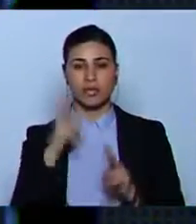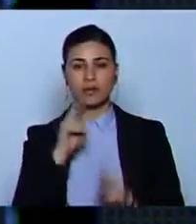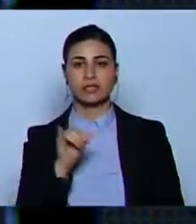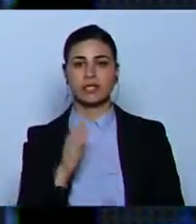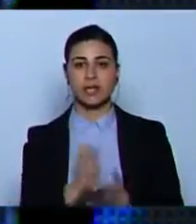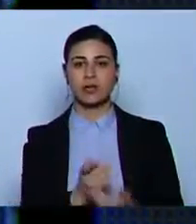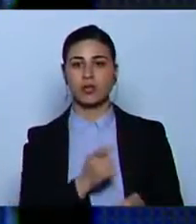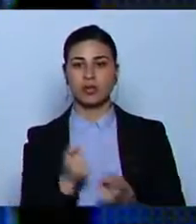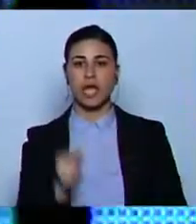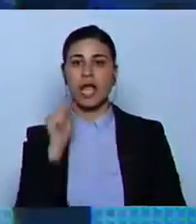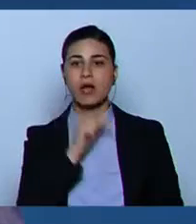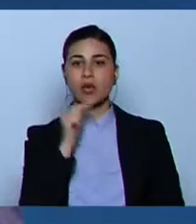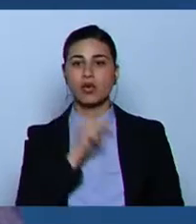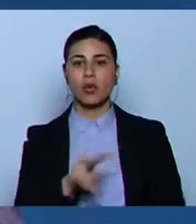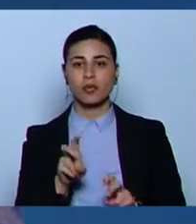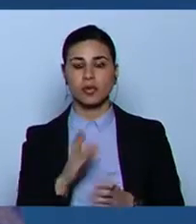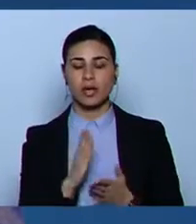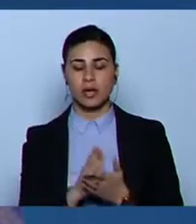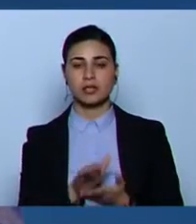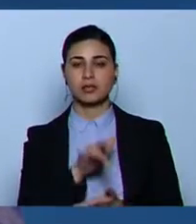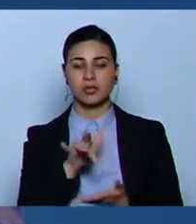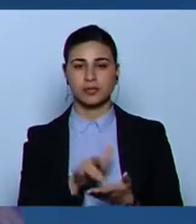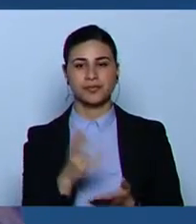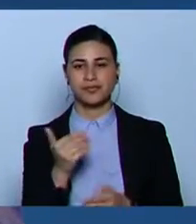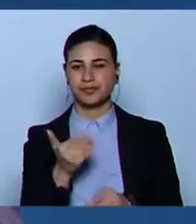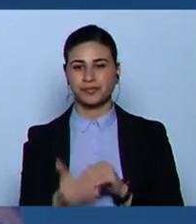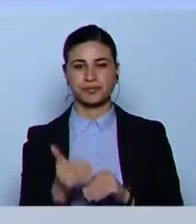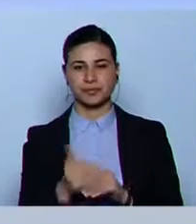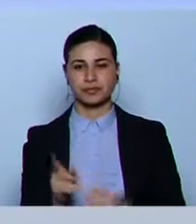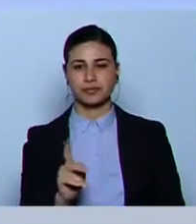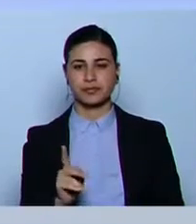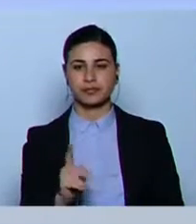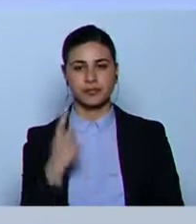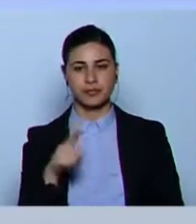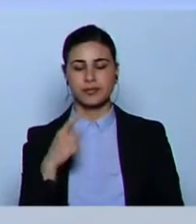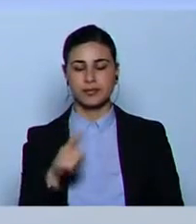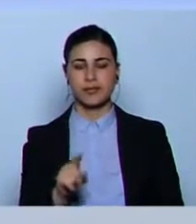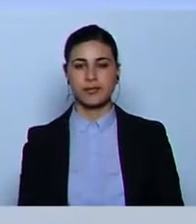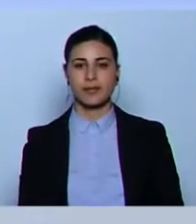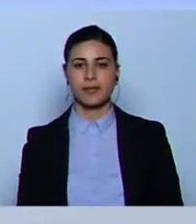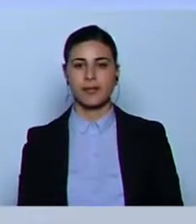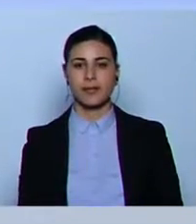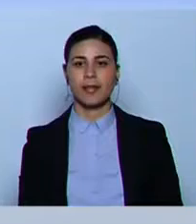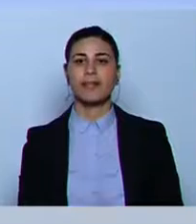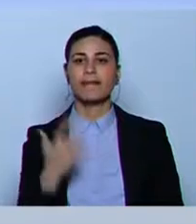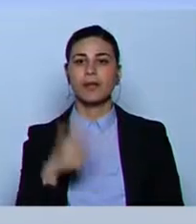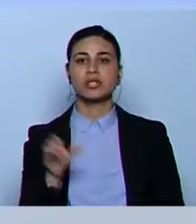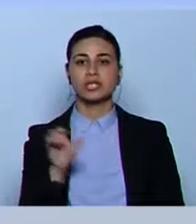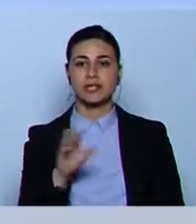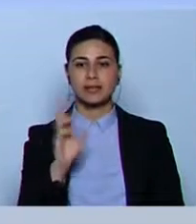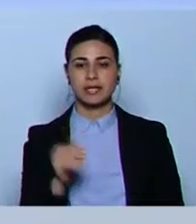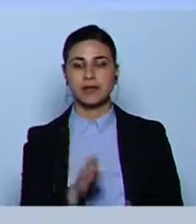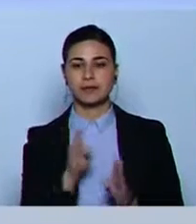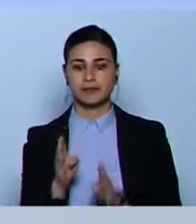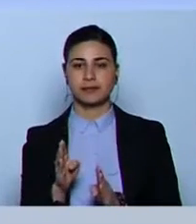არის მოტანილი. ეკონომიკურ ასპექტში გვაქვს და მოქალაქეთა ჩართულობაში გვაქვს. მოდი, ეკონომიკურ ასპექტში ბატონიშასთან ცალკე უნდა გადავიდეთ. 30 წამი ზუსტად და ბატონმა დათომ